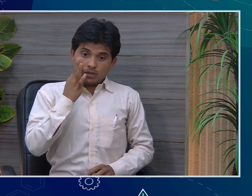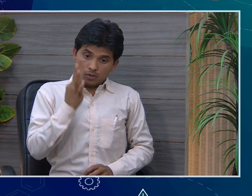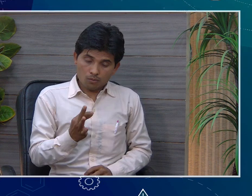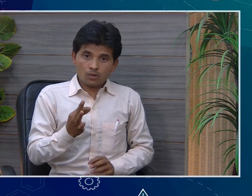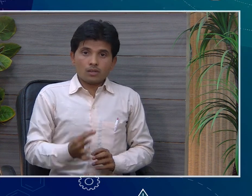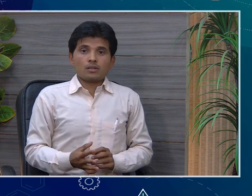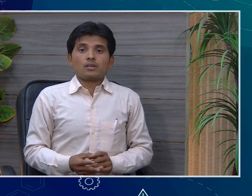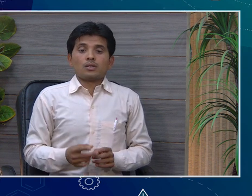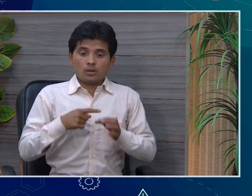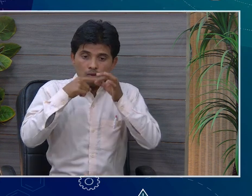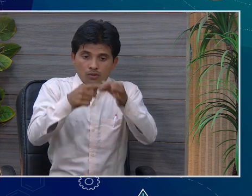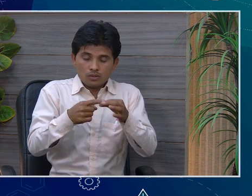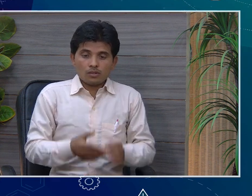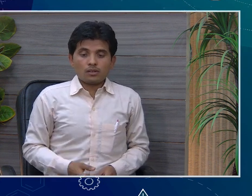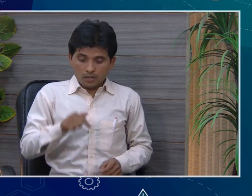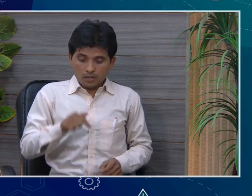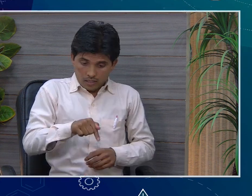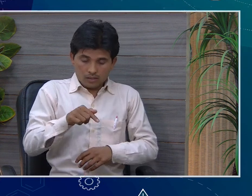क्वेश्चन आता है कि